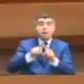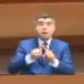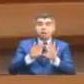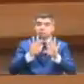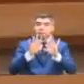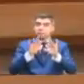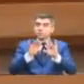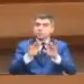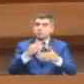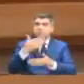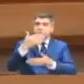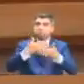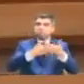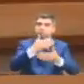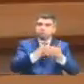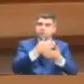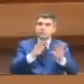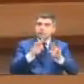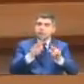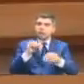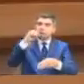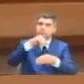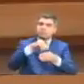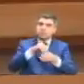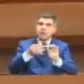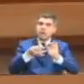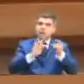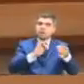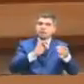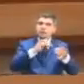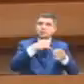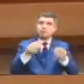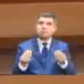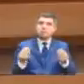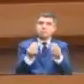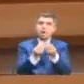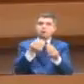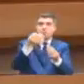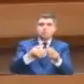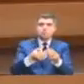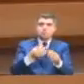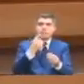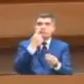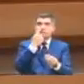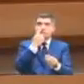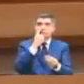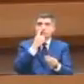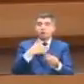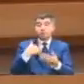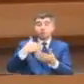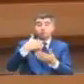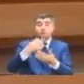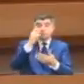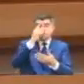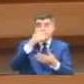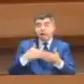ولهذا راه بدينا التحيين في الدار البيضاء. هناك اجتماعات مع المعيشين الوكاله الكونفدراليه للمعيشين العقاريين، وفي تطوان ايضا قبل اخر الشهر